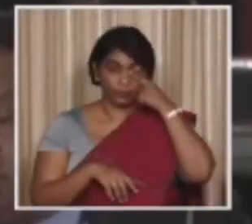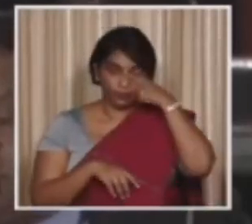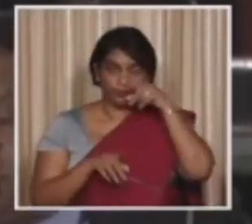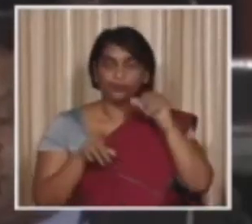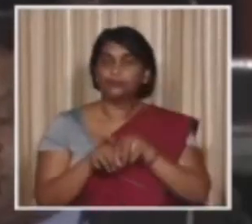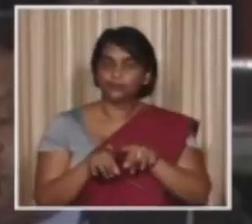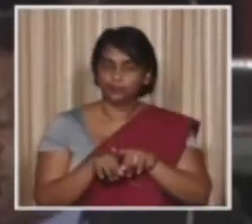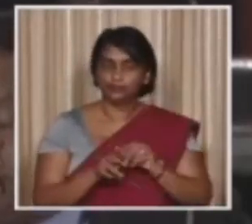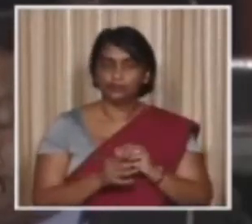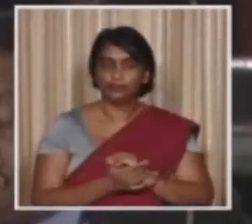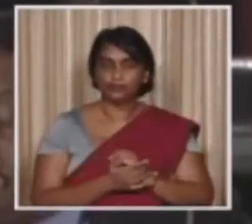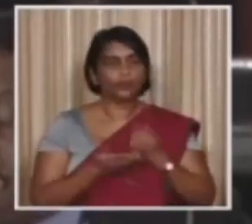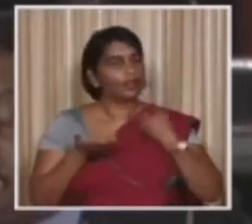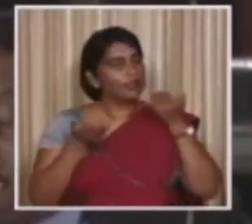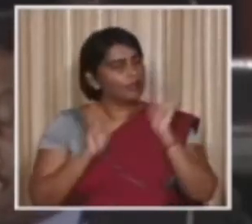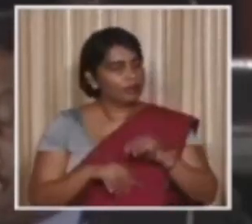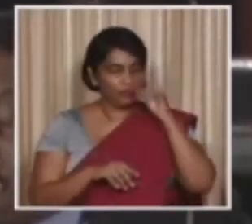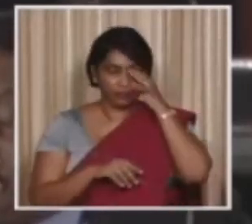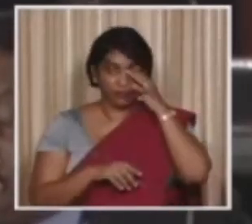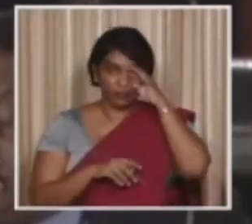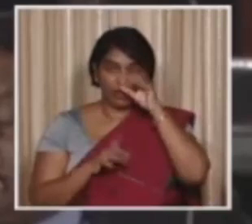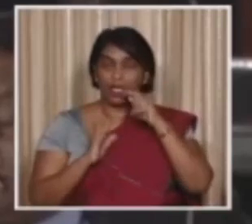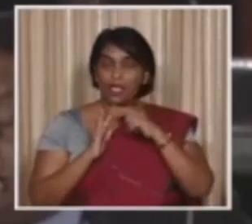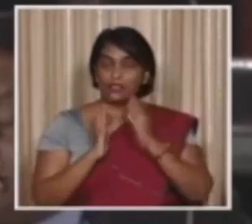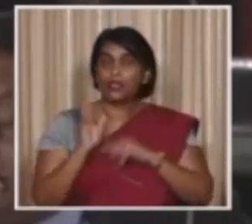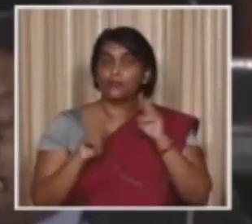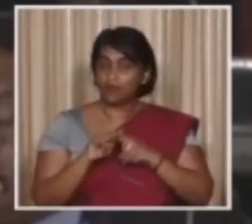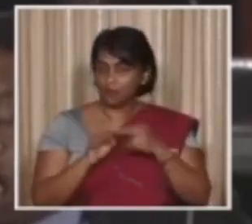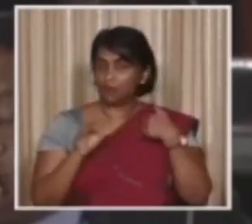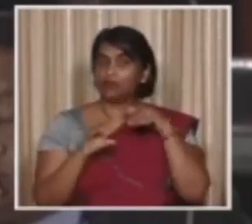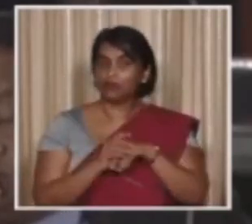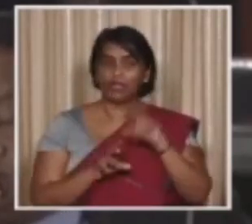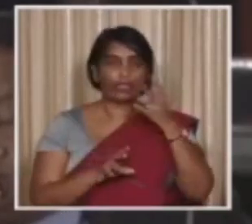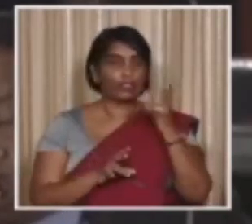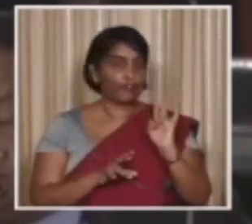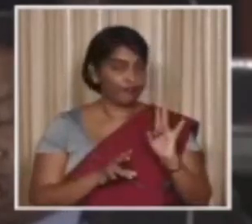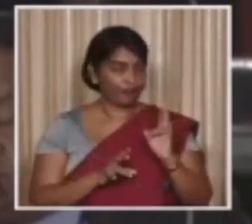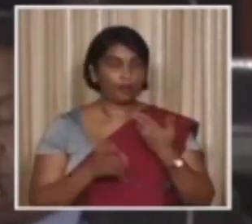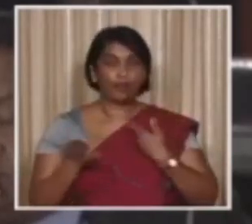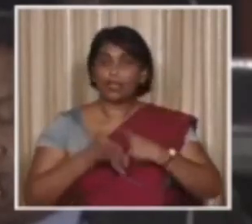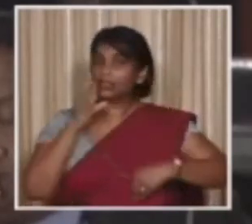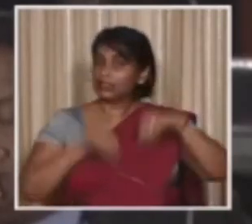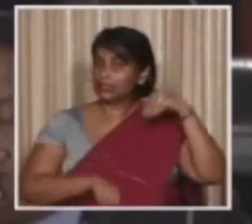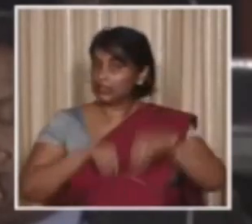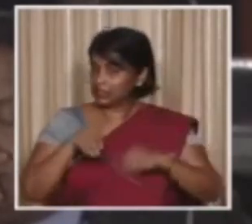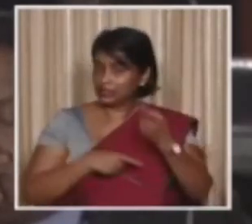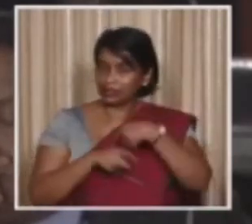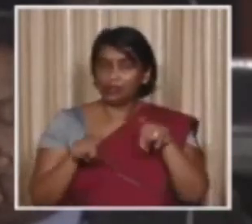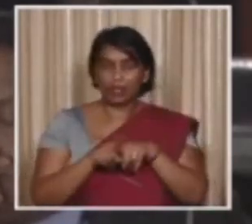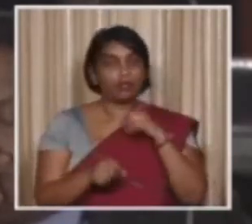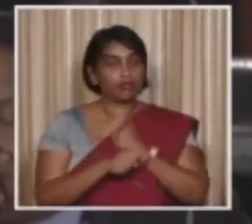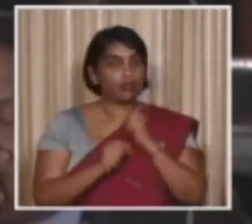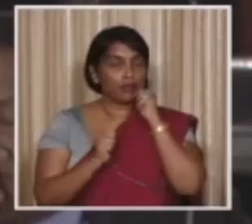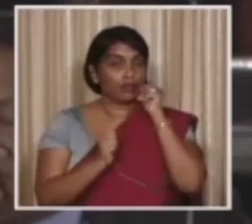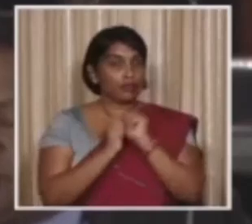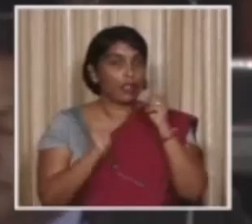ඒකම අවසාන වශයෙන් මේ IMF එක තුල අපිට අපි 225ට අපි දේශපාලඥයෝ වගේම රාජ්‍ය සේවකයෝ